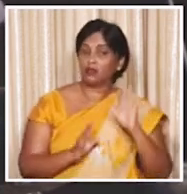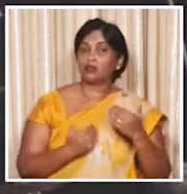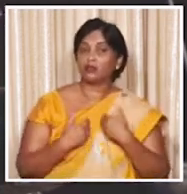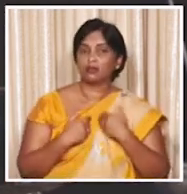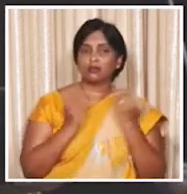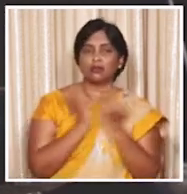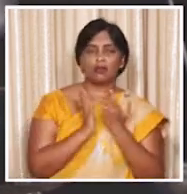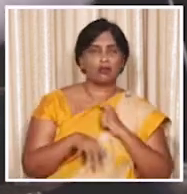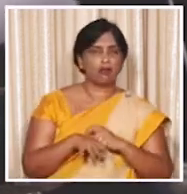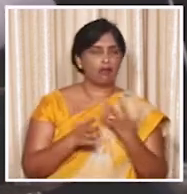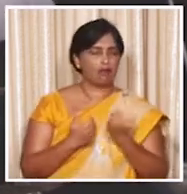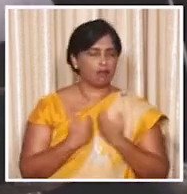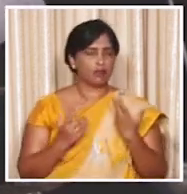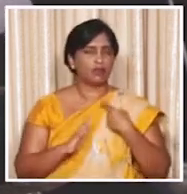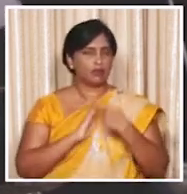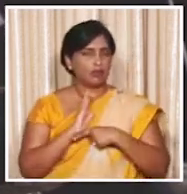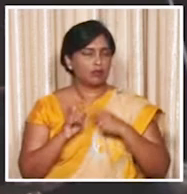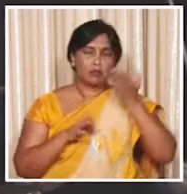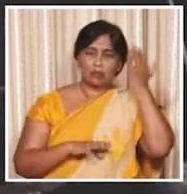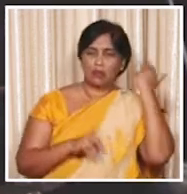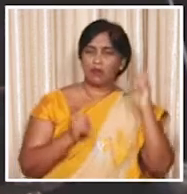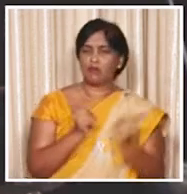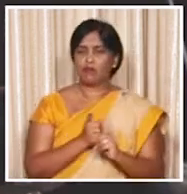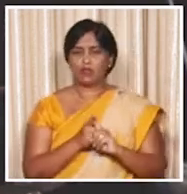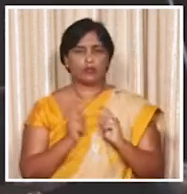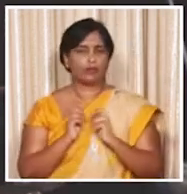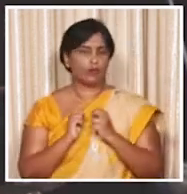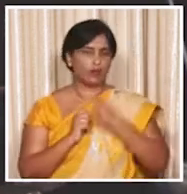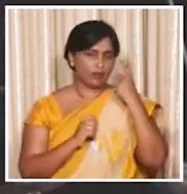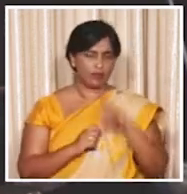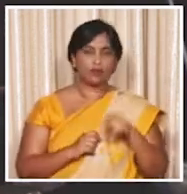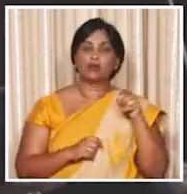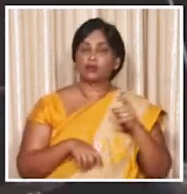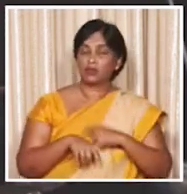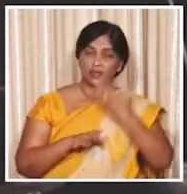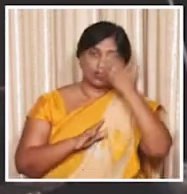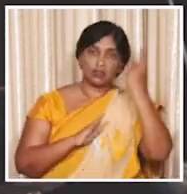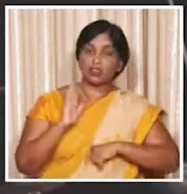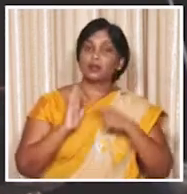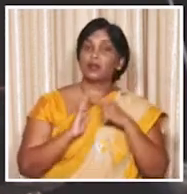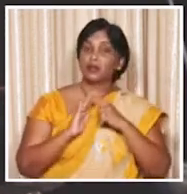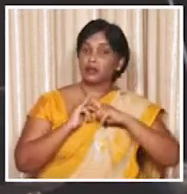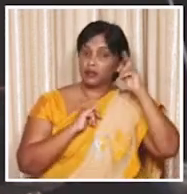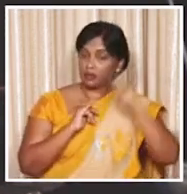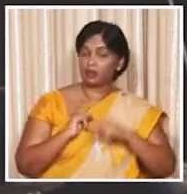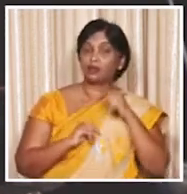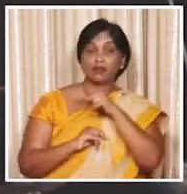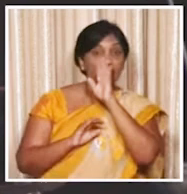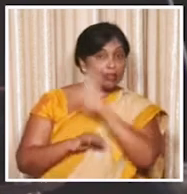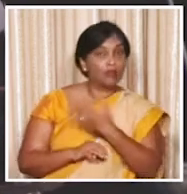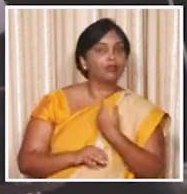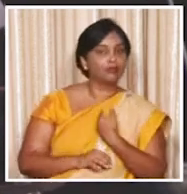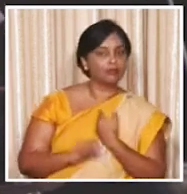நாட்டினுடைய சூழல், யுத்த சூழல், நான் செல்ல முடியவில்லை. ஆனால் அந்த நேரத்தில் யாழ்ப்பாண பல்கலைக்கழகத்தில் இருந்திருந்தால், 88 இருந்திருந்தால், நான் சில